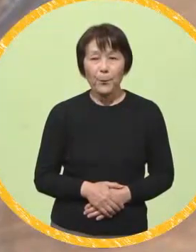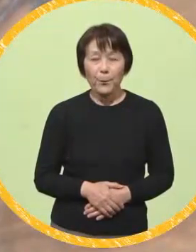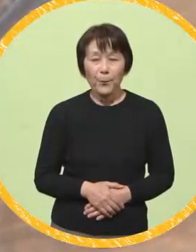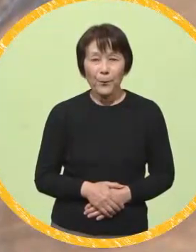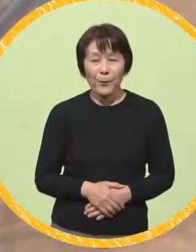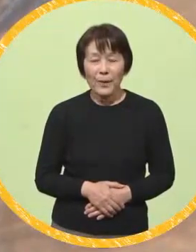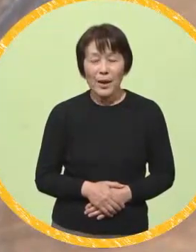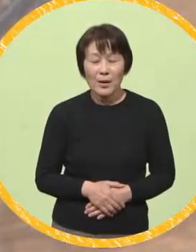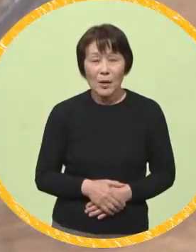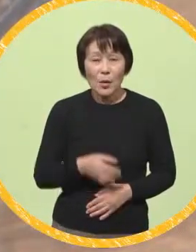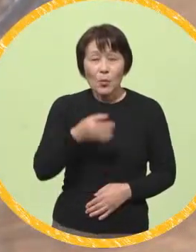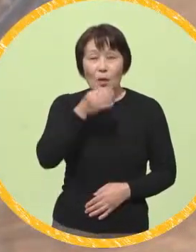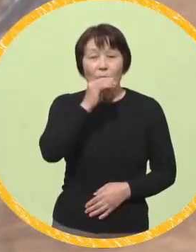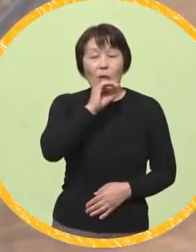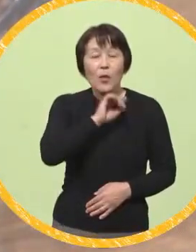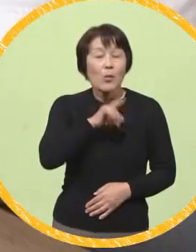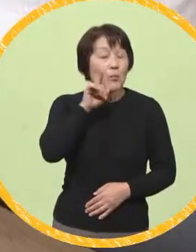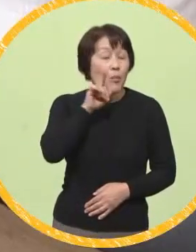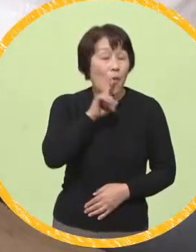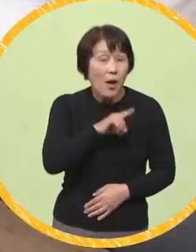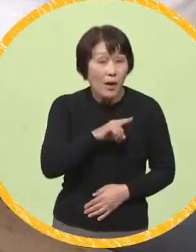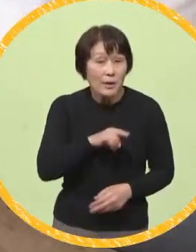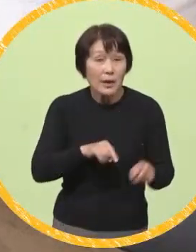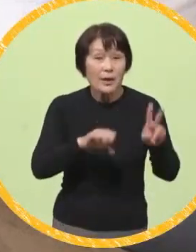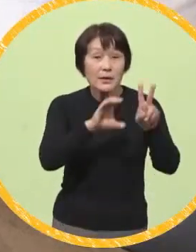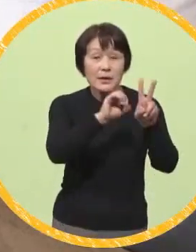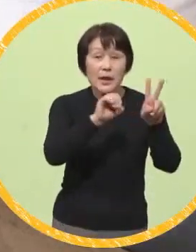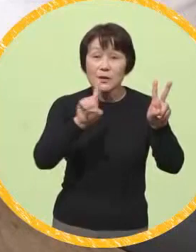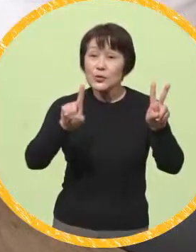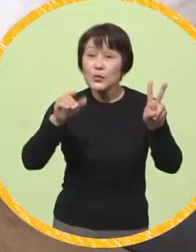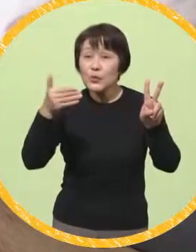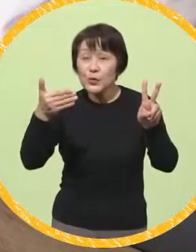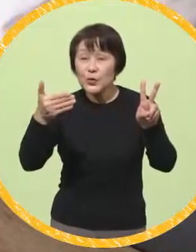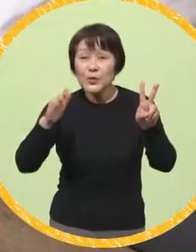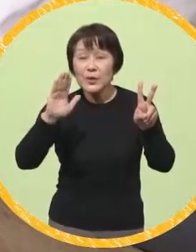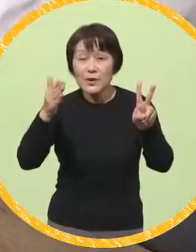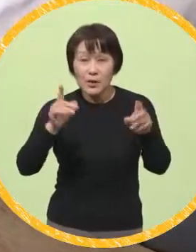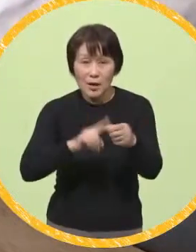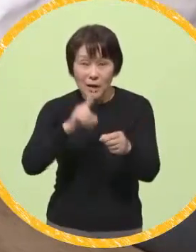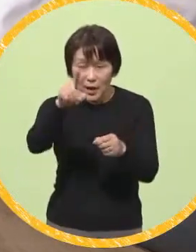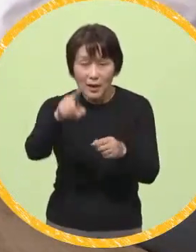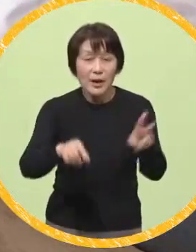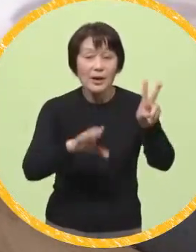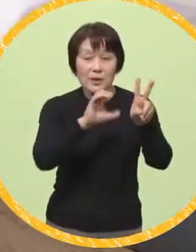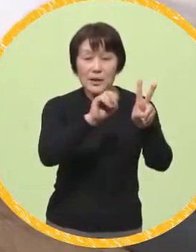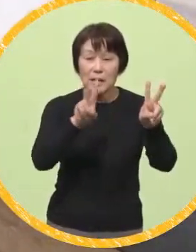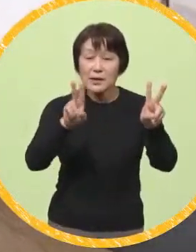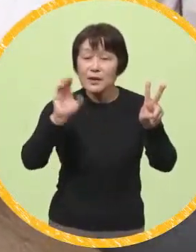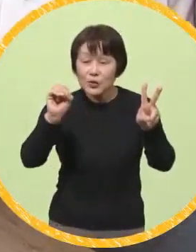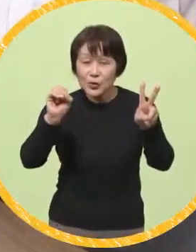すごく飲みやすいですね。これ今2019ですけど、来年も2020も。